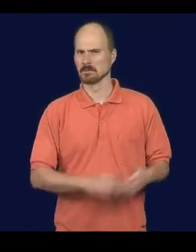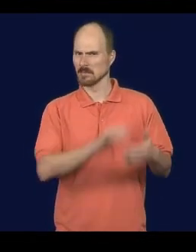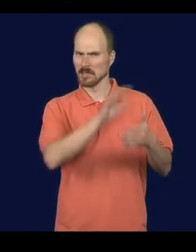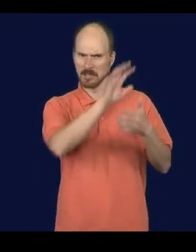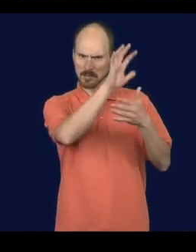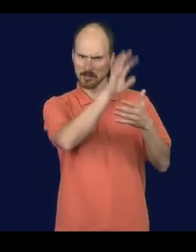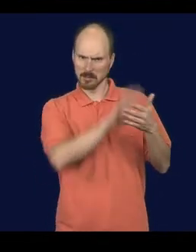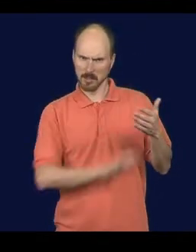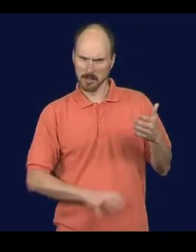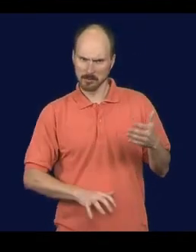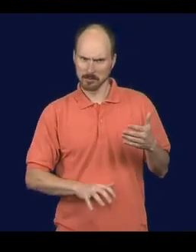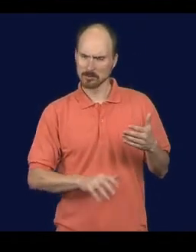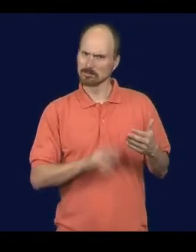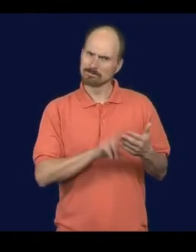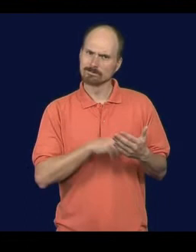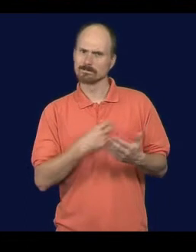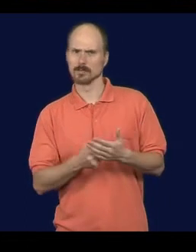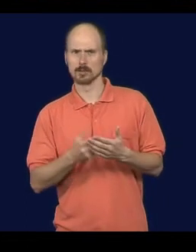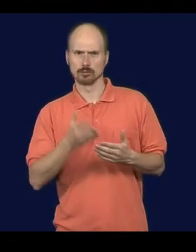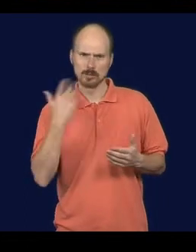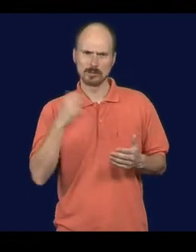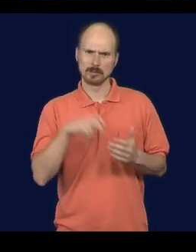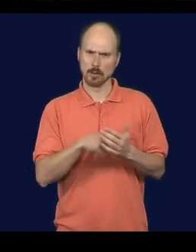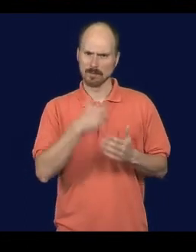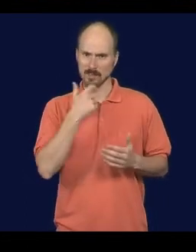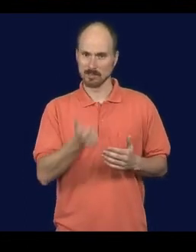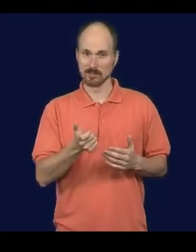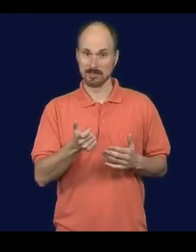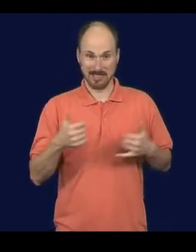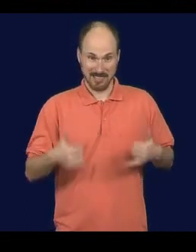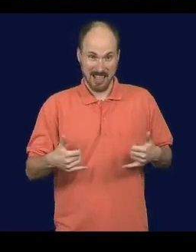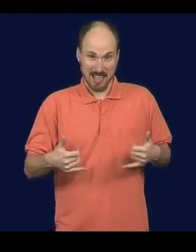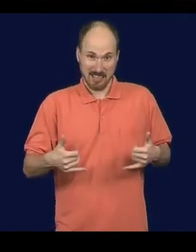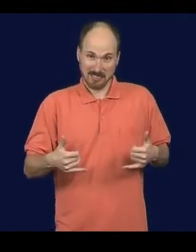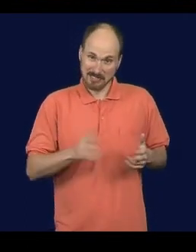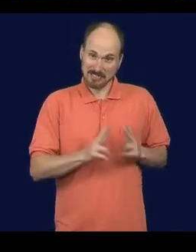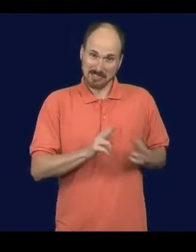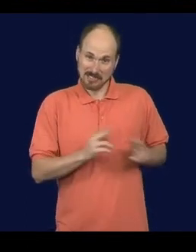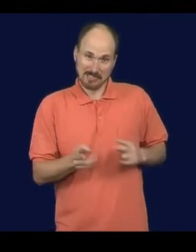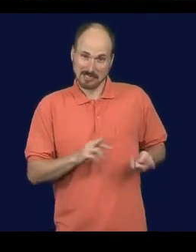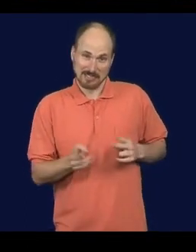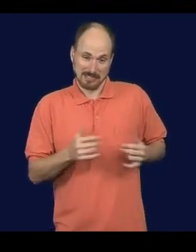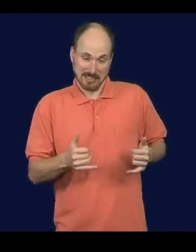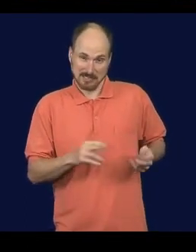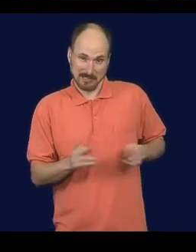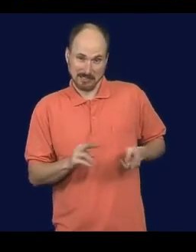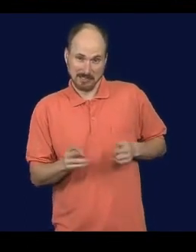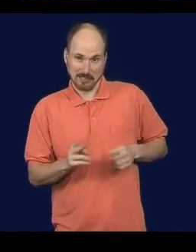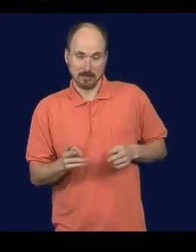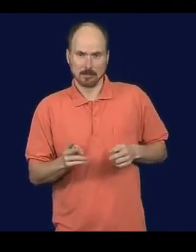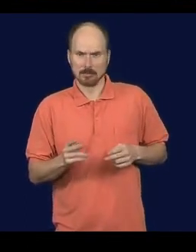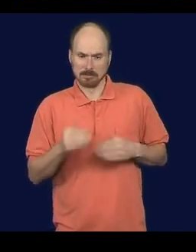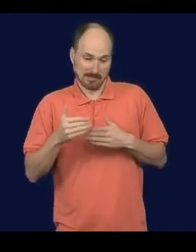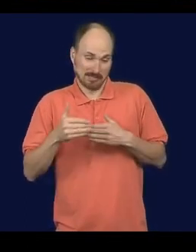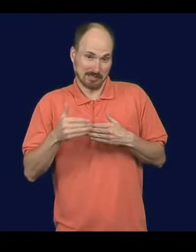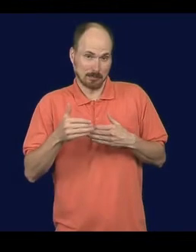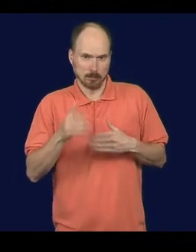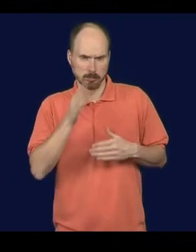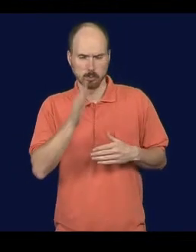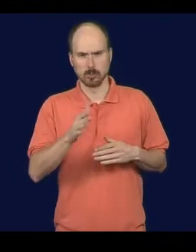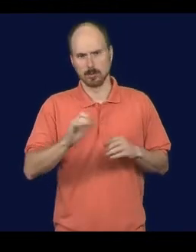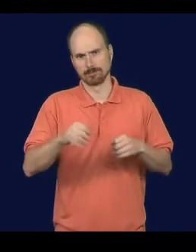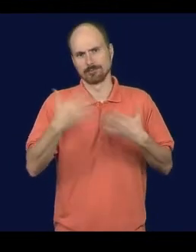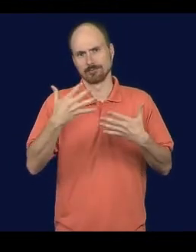Jestli jste zkoušel, jestli Antelie funguje s tím Vocalizerem? No je to běžný TTS, takže nevím, proč by